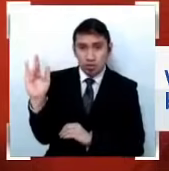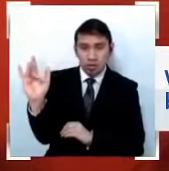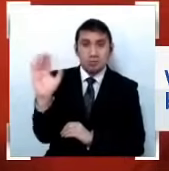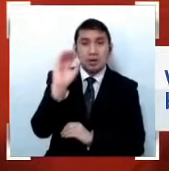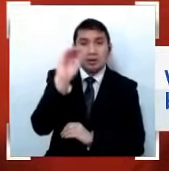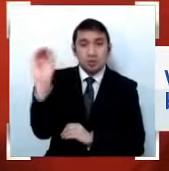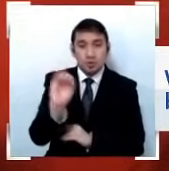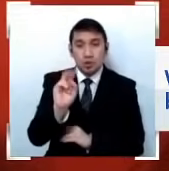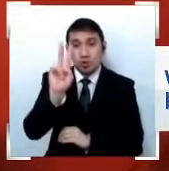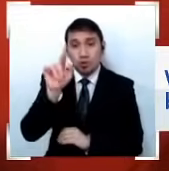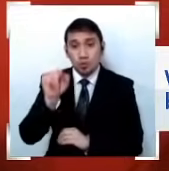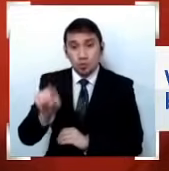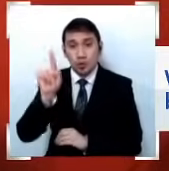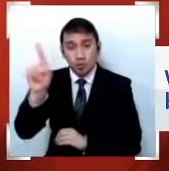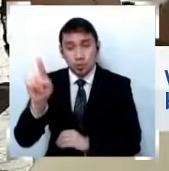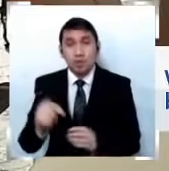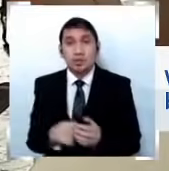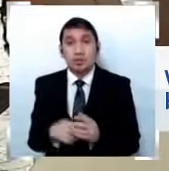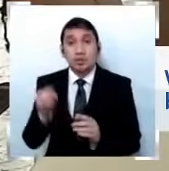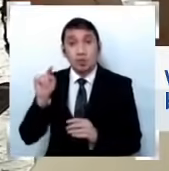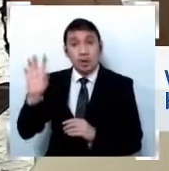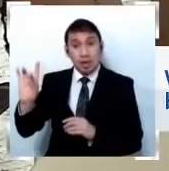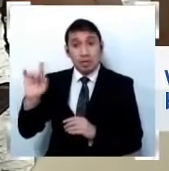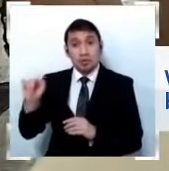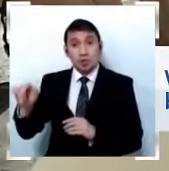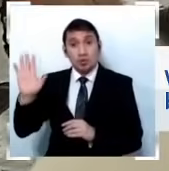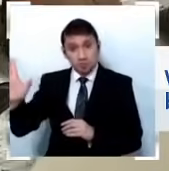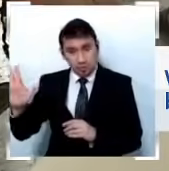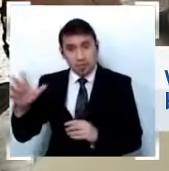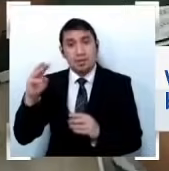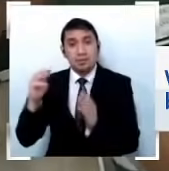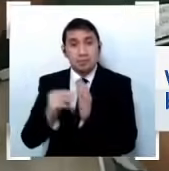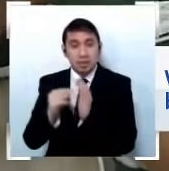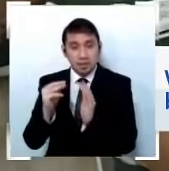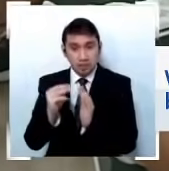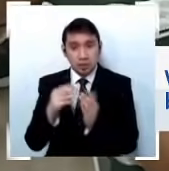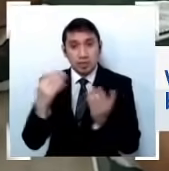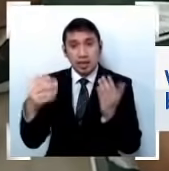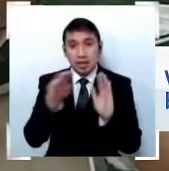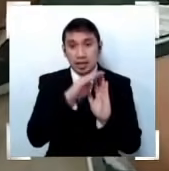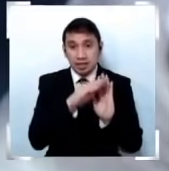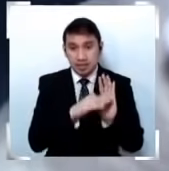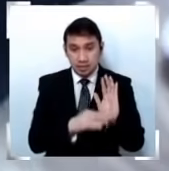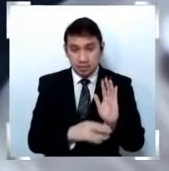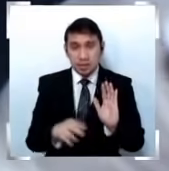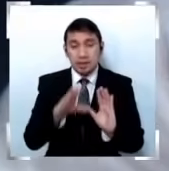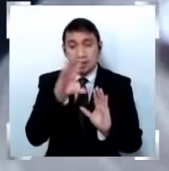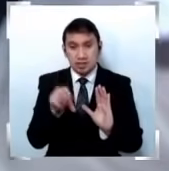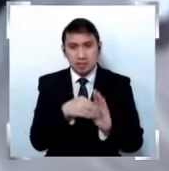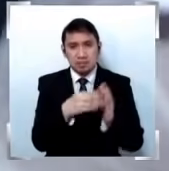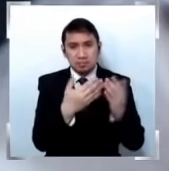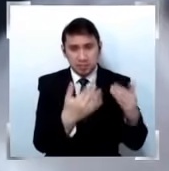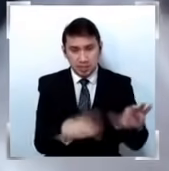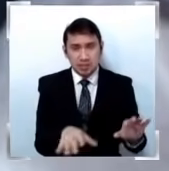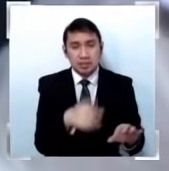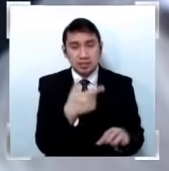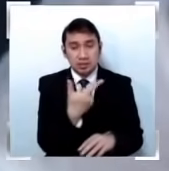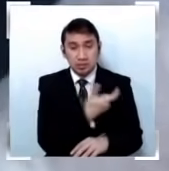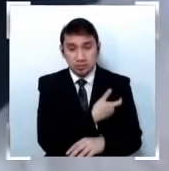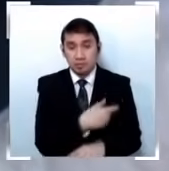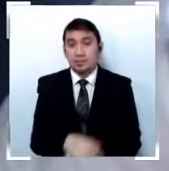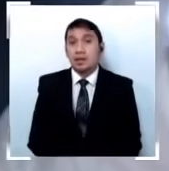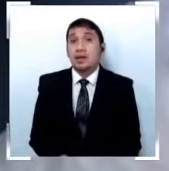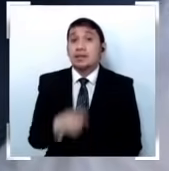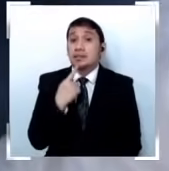sa 8.5 million senior citizens sa bansa na nasa master list ng vaccination ang bakunado na. Sabi ni WHO Representative to